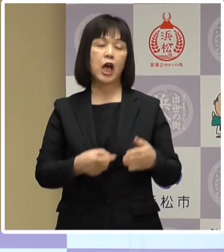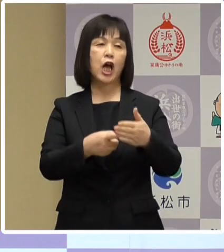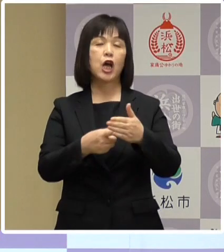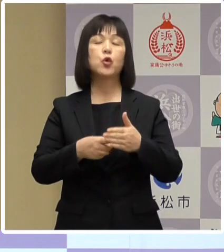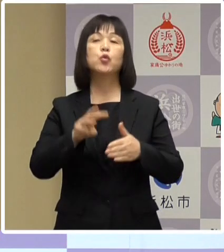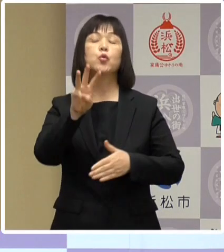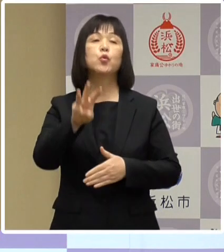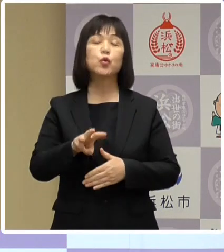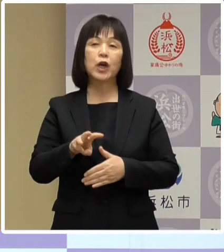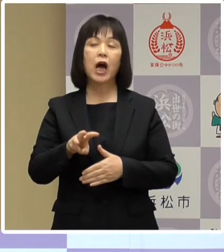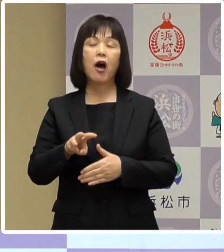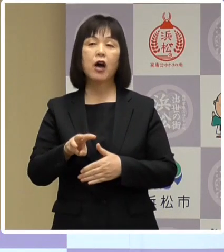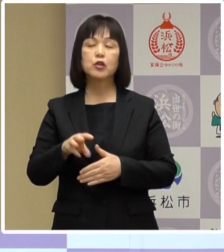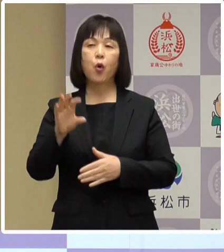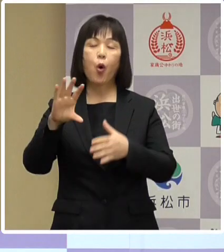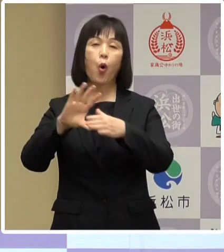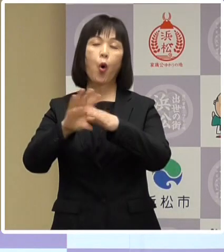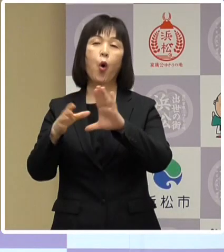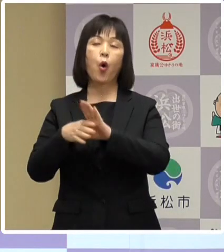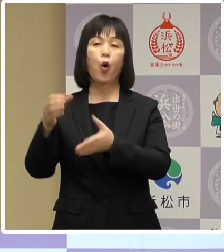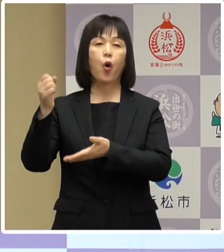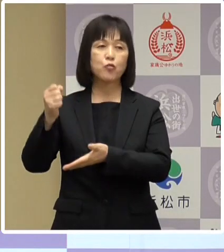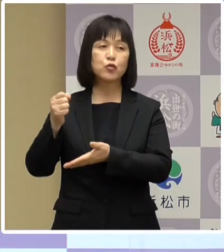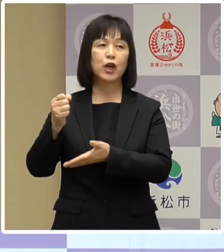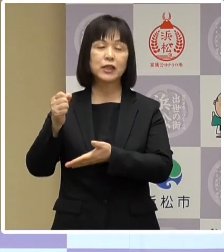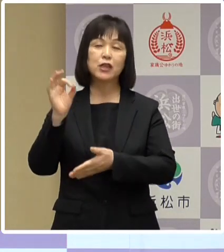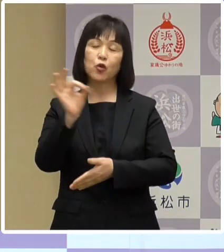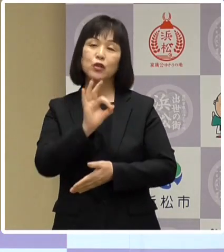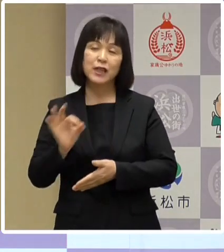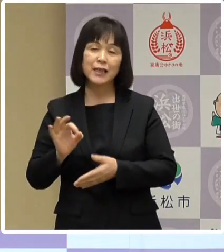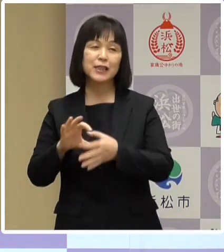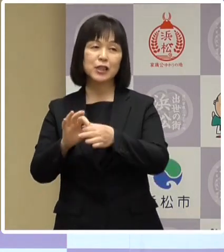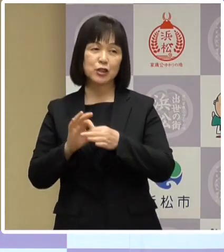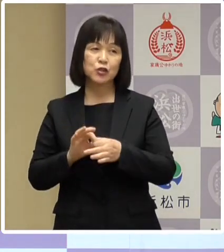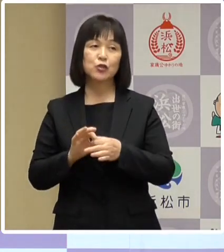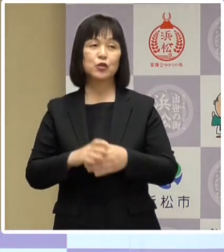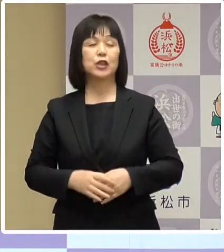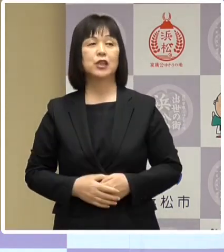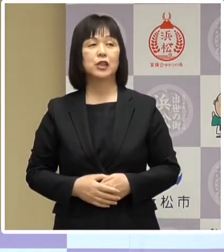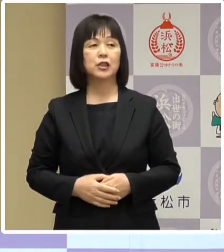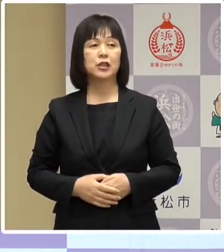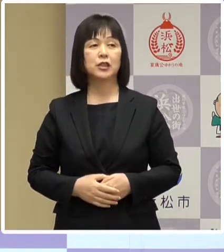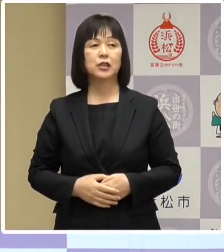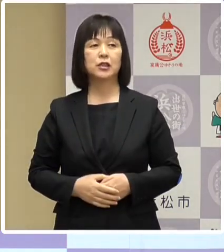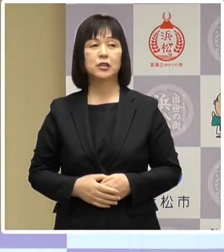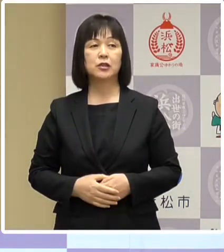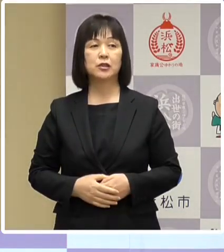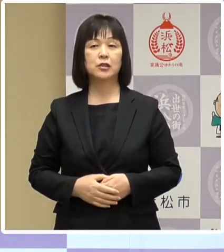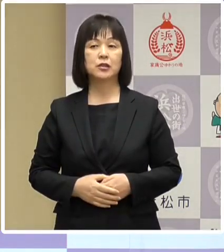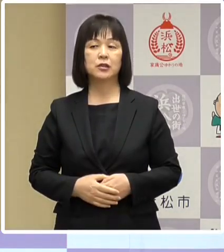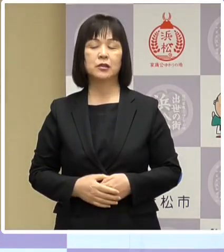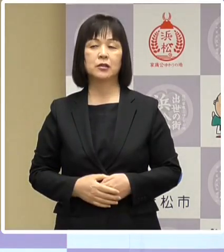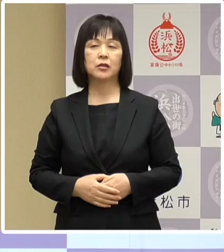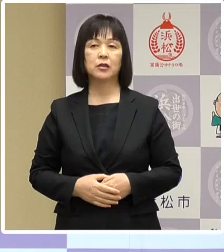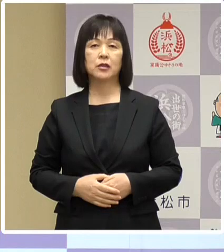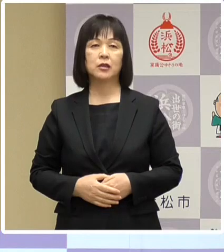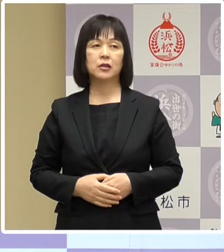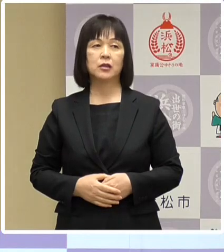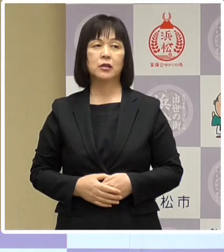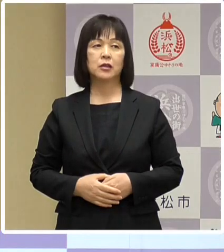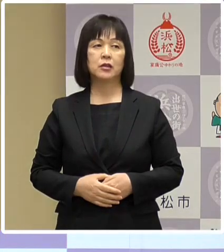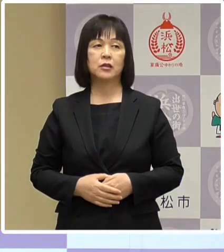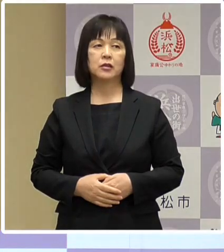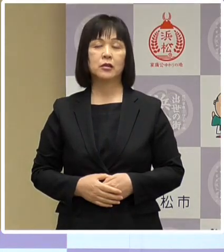した展示施設の整備についてお伺いしたいんですけれども、はい、こちら、徳川記念財団さんと関わり